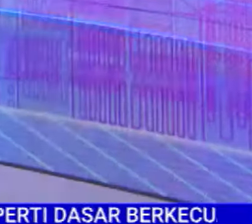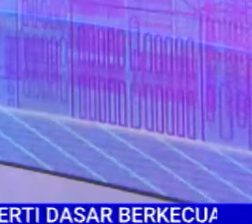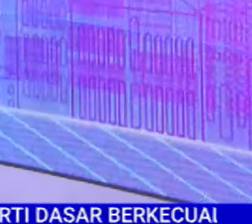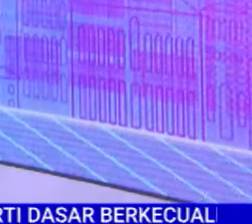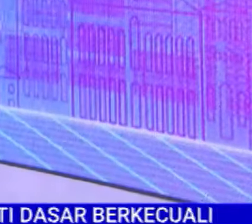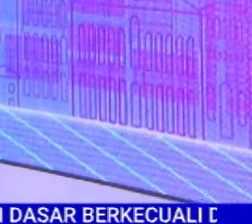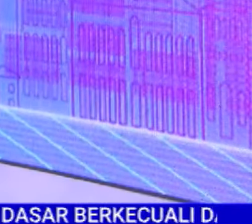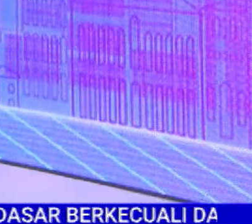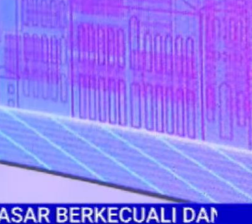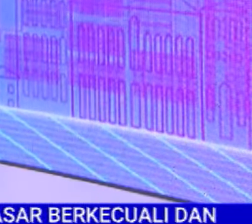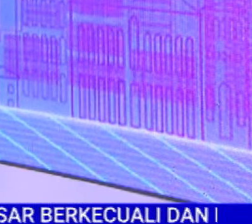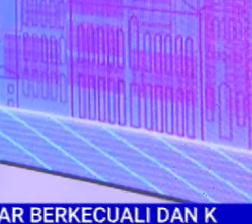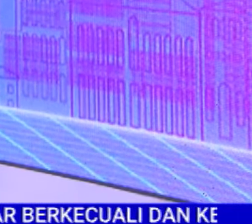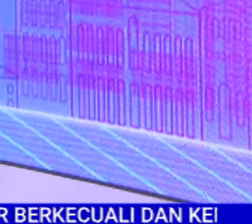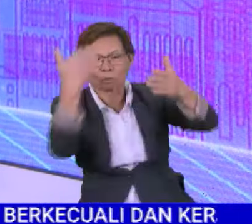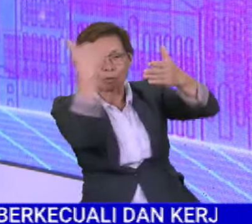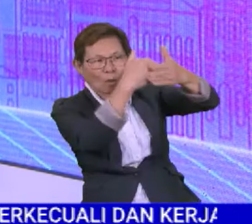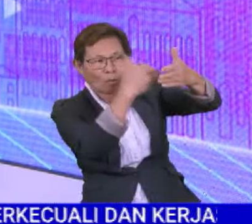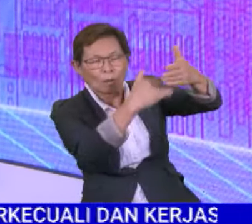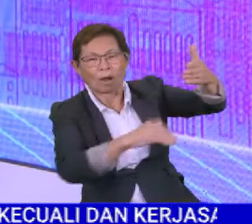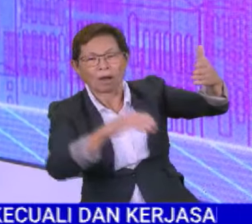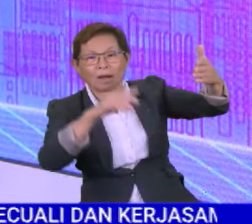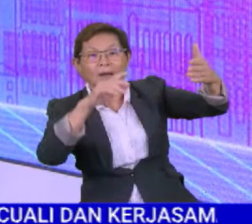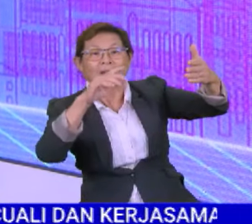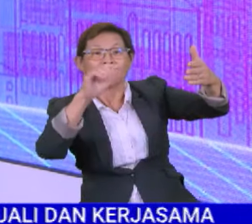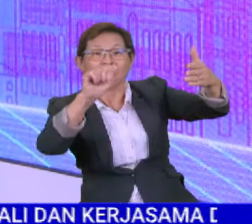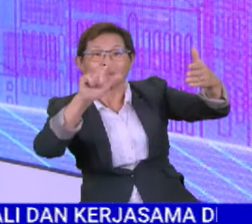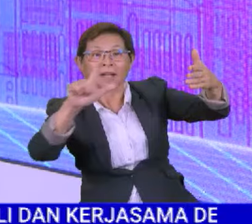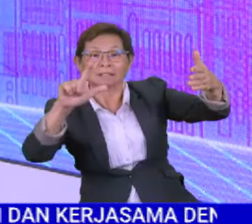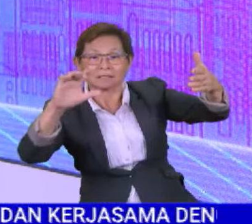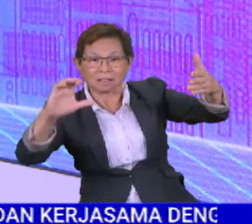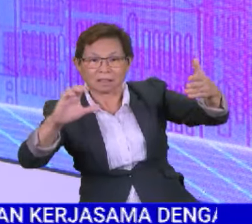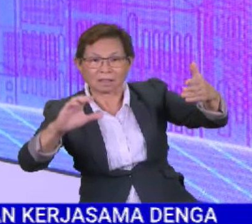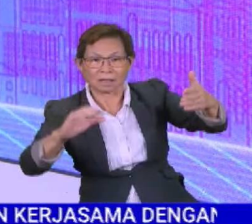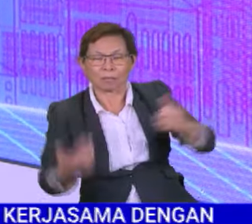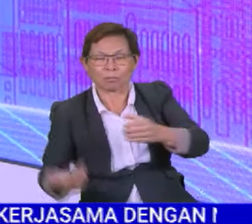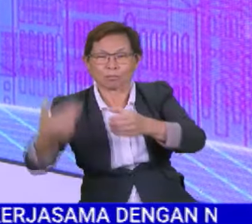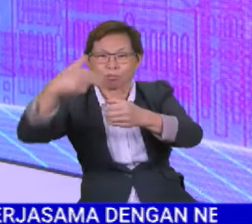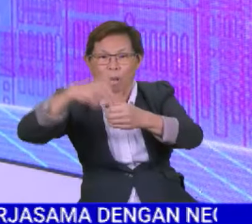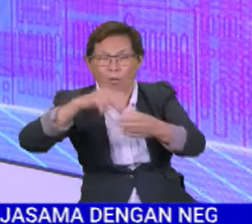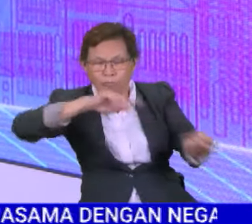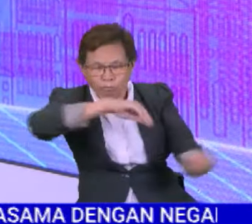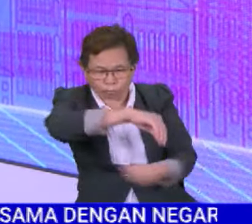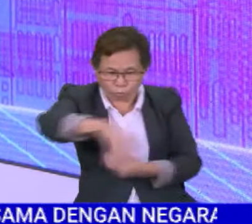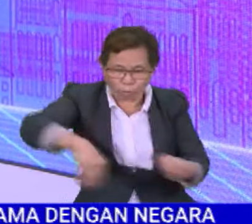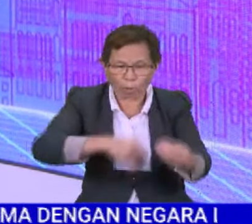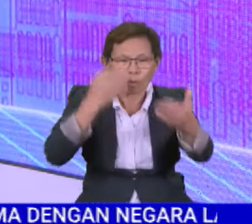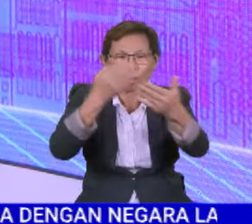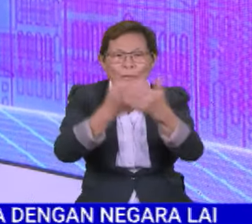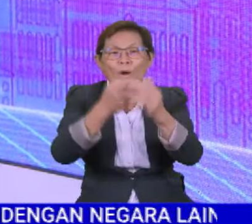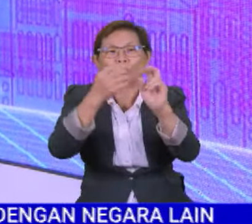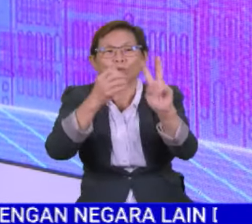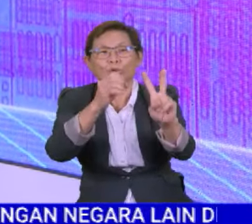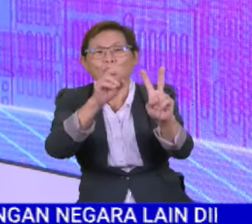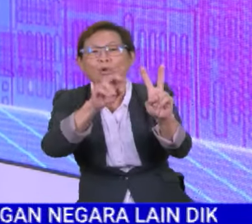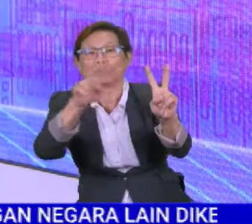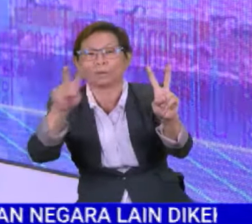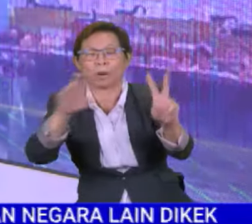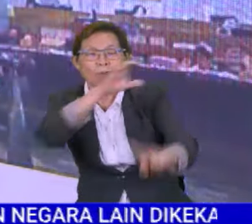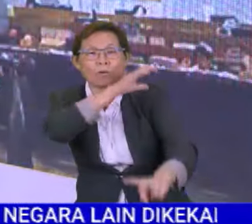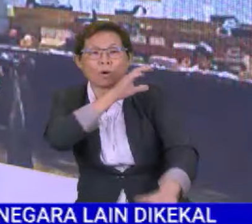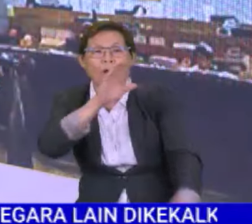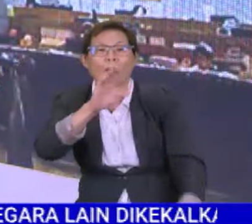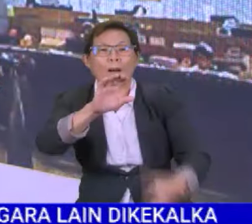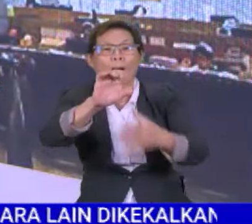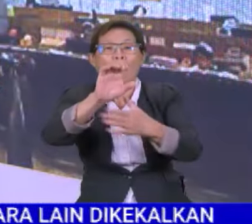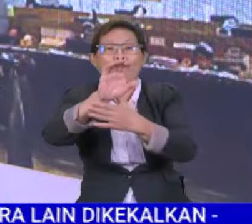300 syarikat tersenarai awam PLC di Sasar menyertai program transformasi menjelang 2025. Pengerusi Bursa Malaysia